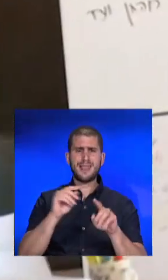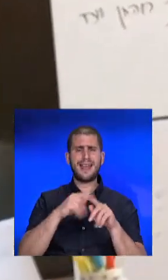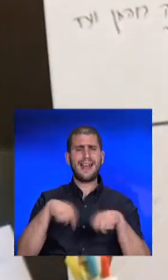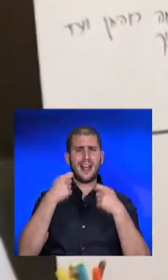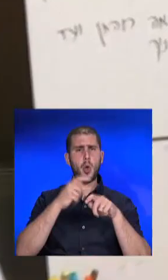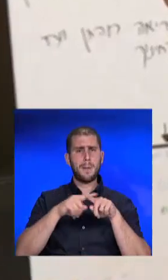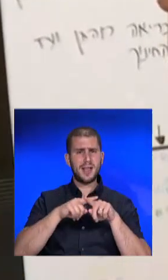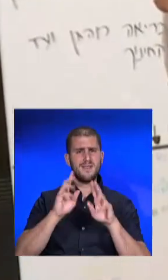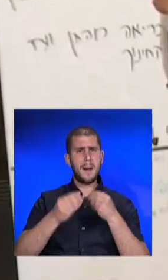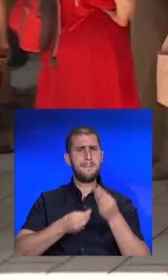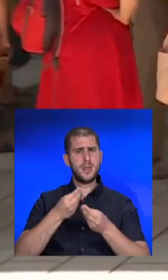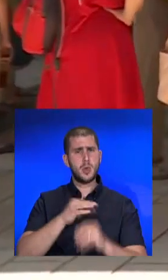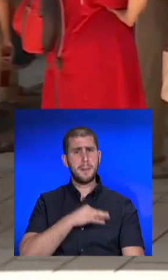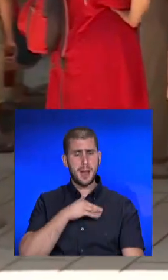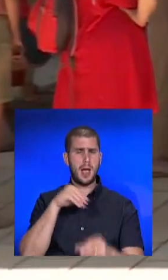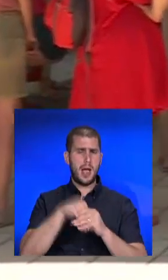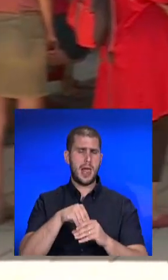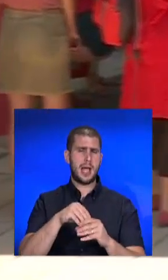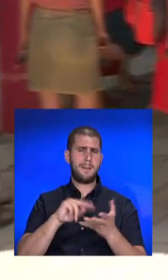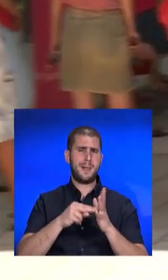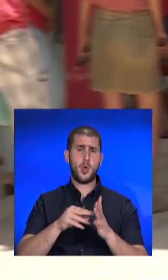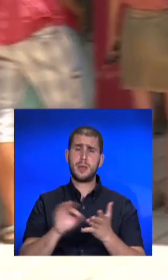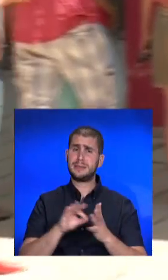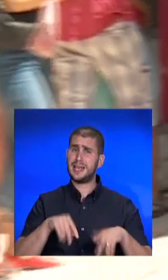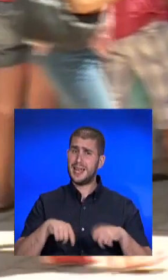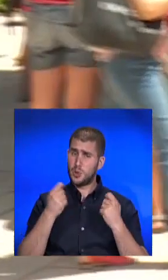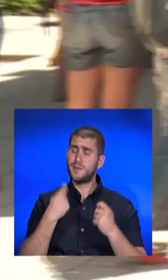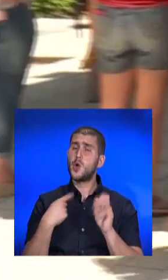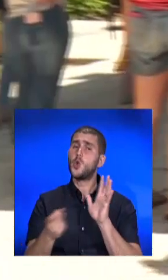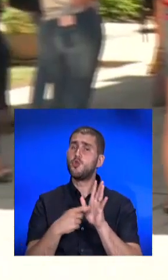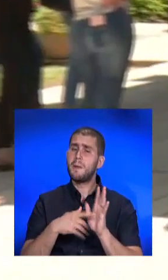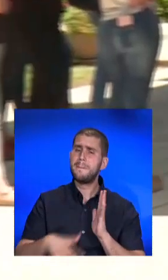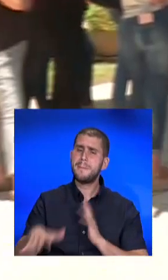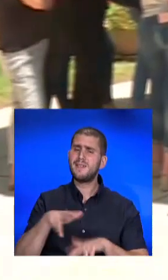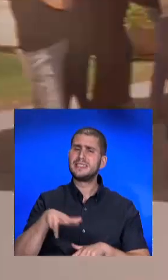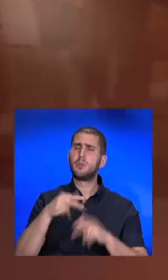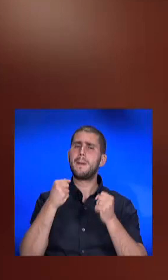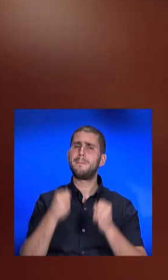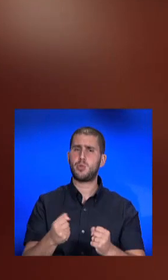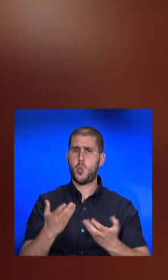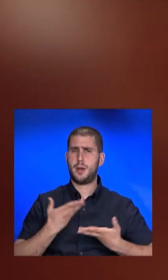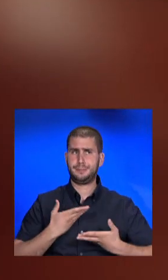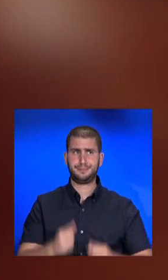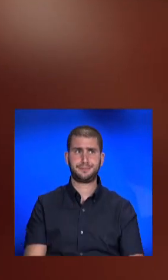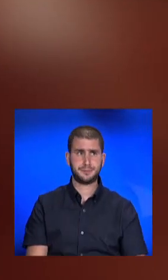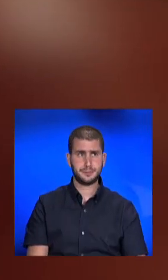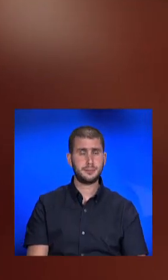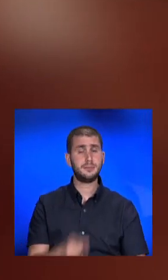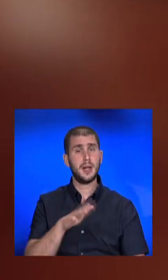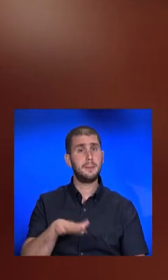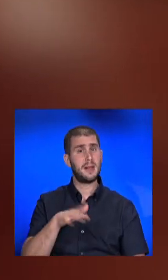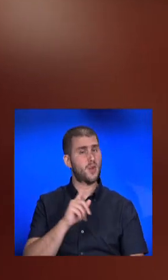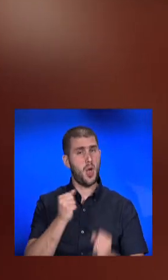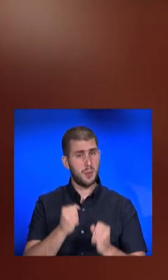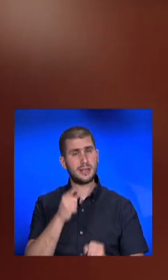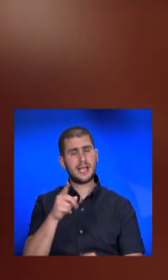בריאה כחלק ממדיניות משרד החינוך. ובעיקר אנחנו דורשים ודורשות מרחב ציבורי בטוח. כן, והמרחב הזה לא בטוח, זאת